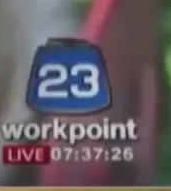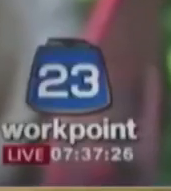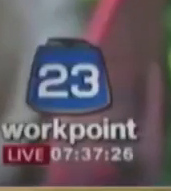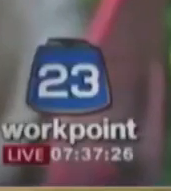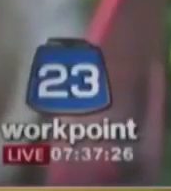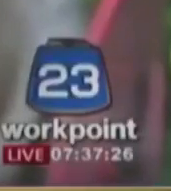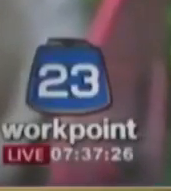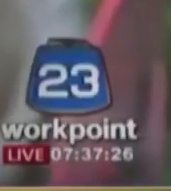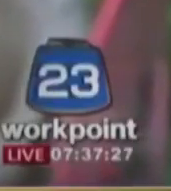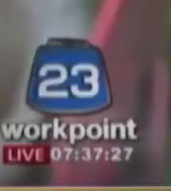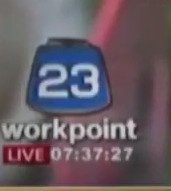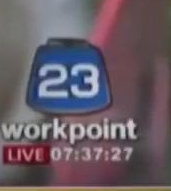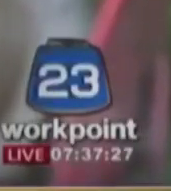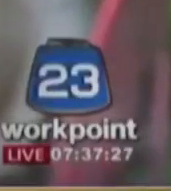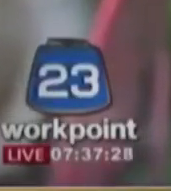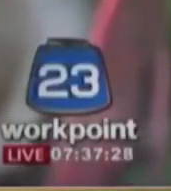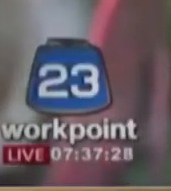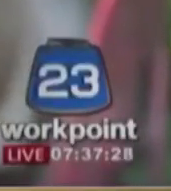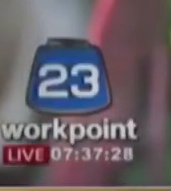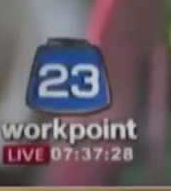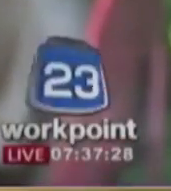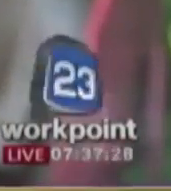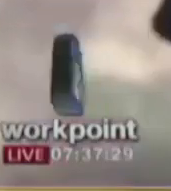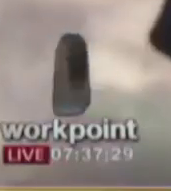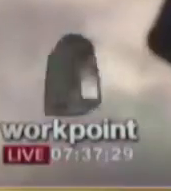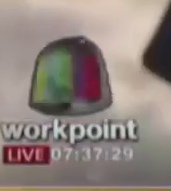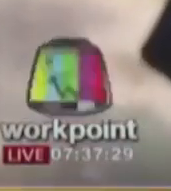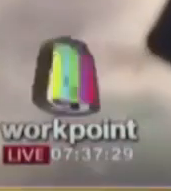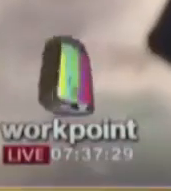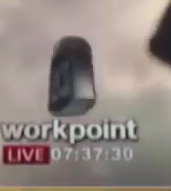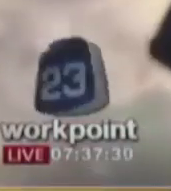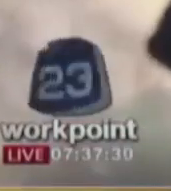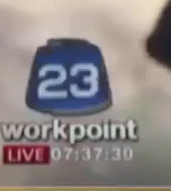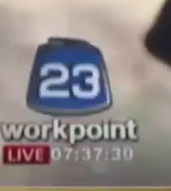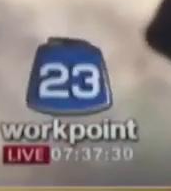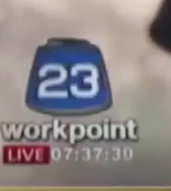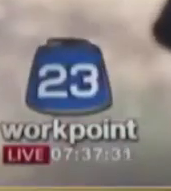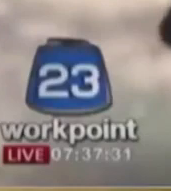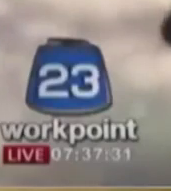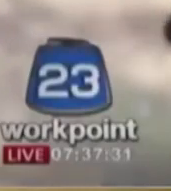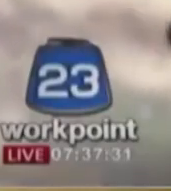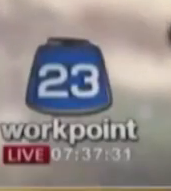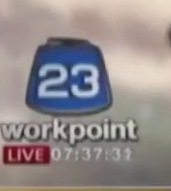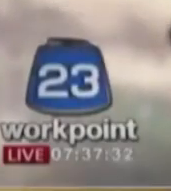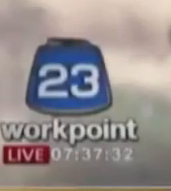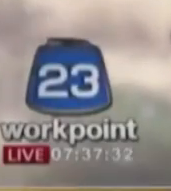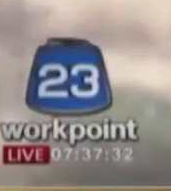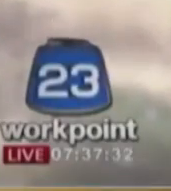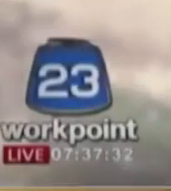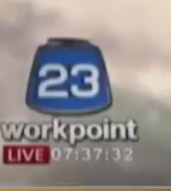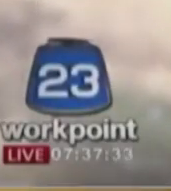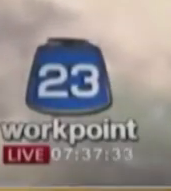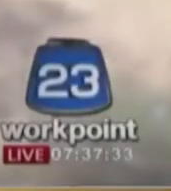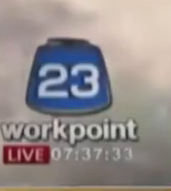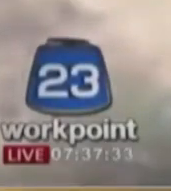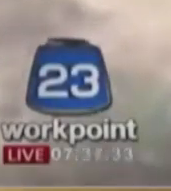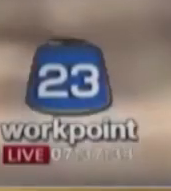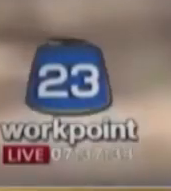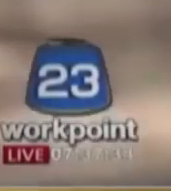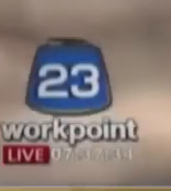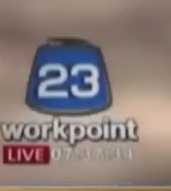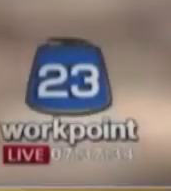คือเด็กเนี่ยยังดูดนมแม่จากเต้าของแม่เนี่ยนะครับแต่ว่าแม่เนี่ยเสพยาบ้าเพราะฉะนั้นเนี่ยเขาบอกว่าตอนนี้เนี่ยดูพฤติกรรมหลานเนี่ยแป